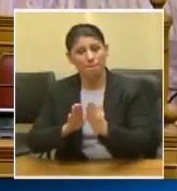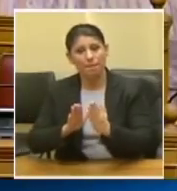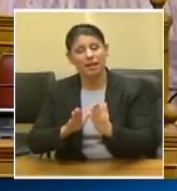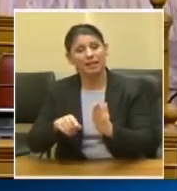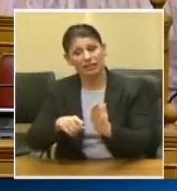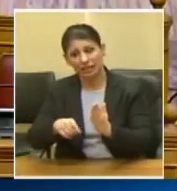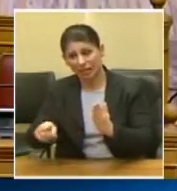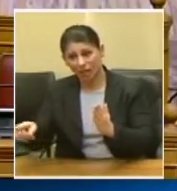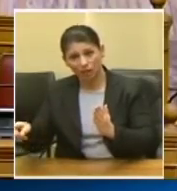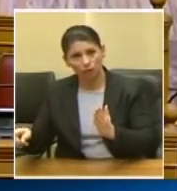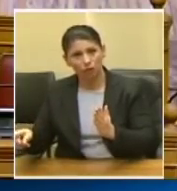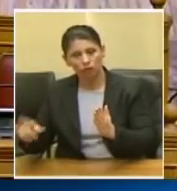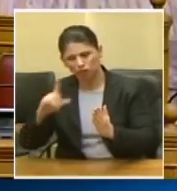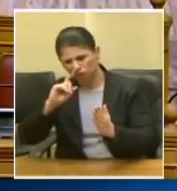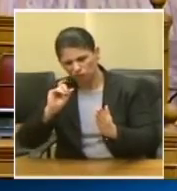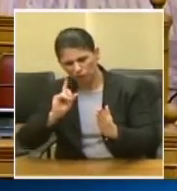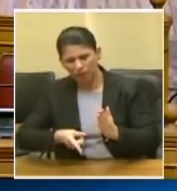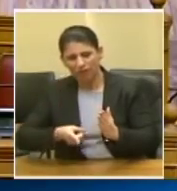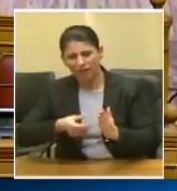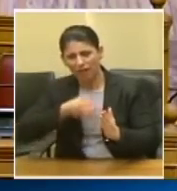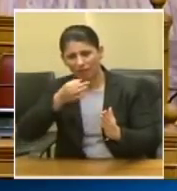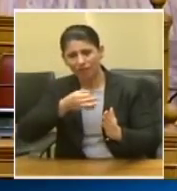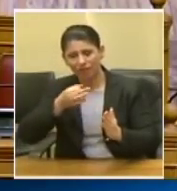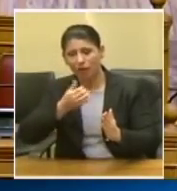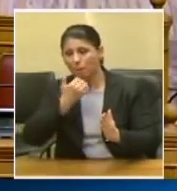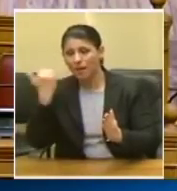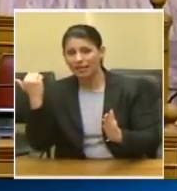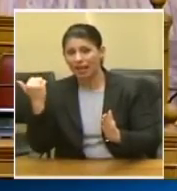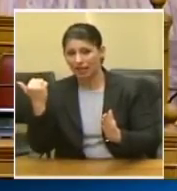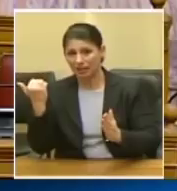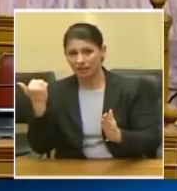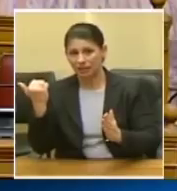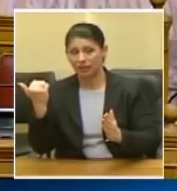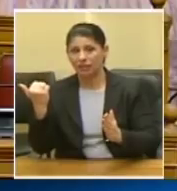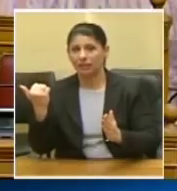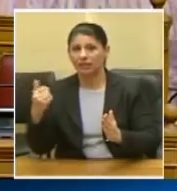δηλώσεις μετανοίας και ήρθε να το απευθύνει